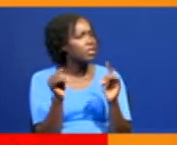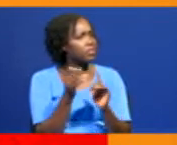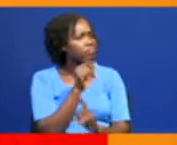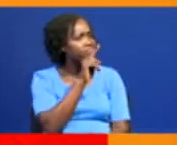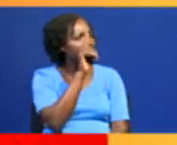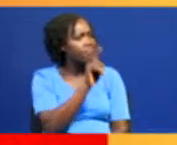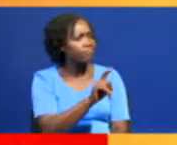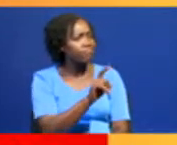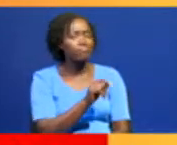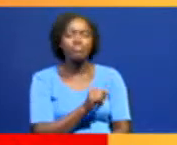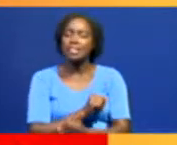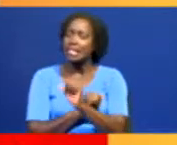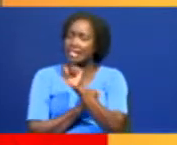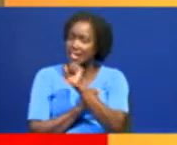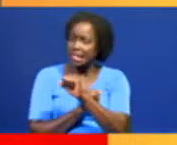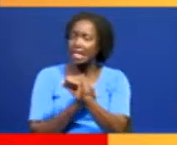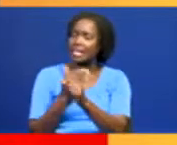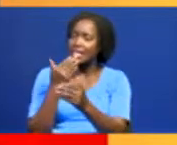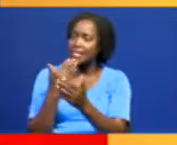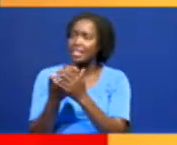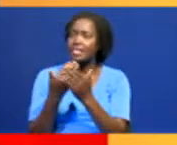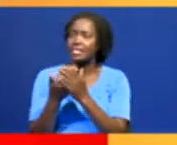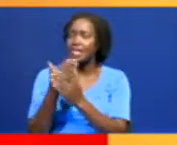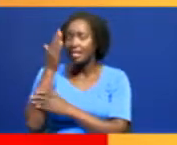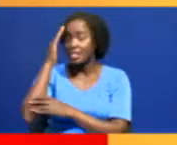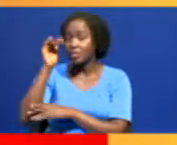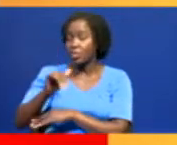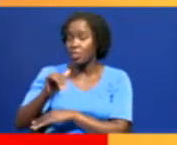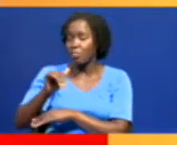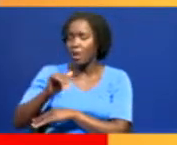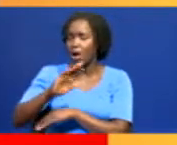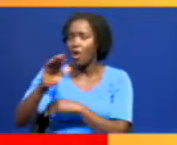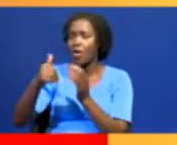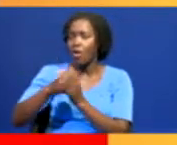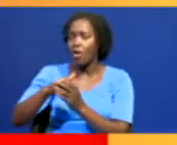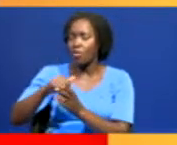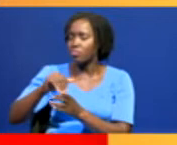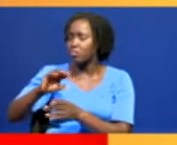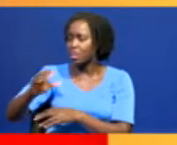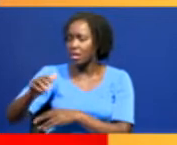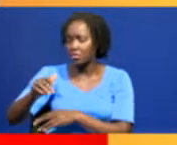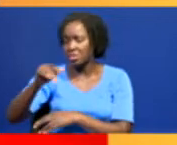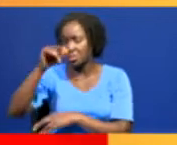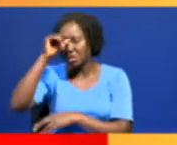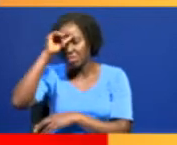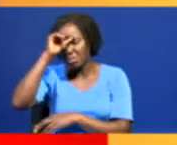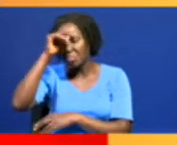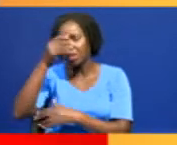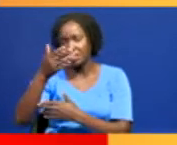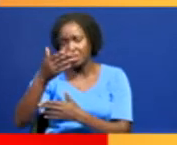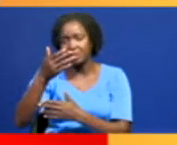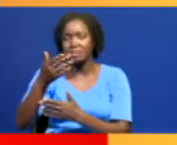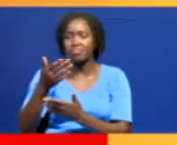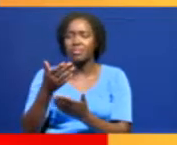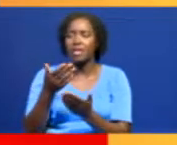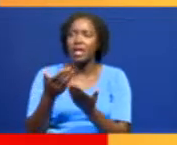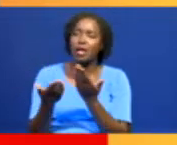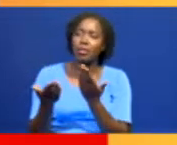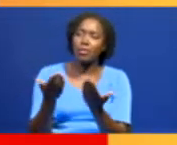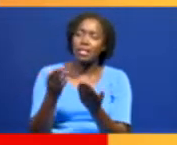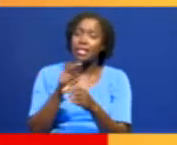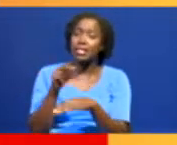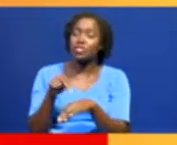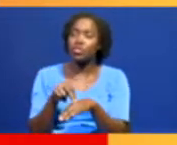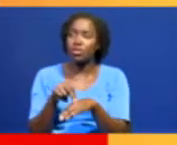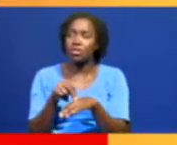yatatendeka? Asante sana. Najua kwamba serikali zote zile za gatuzi ama zile za serikali hii ya